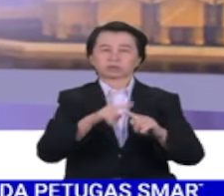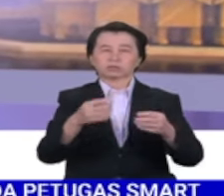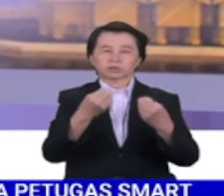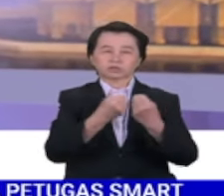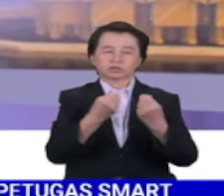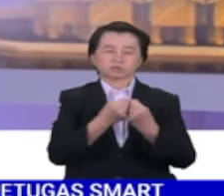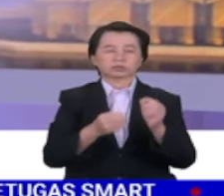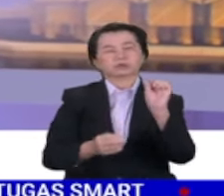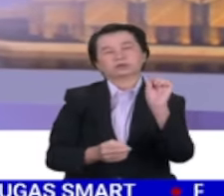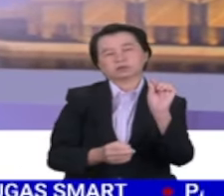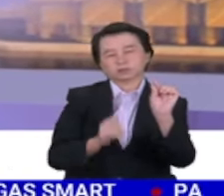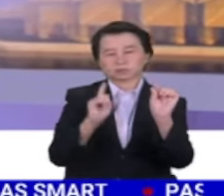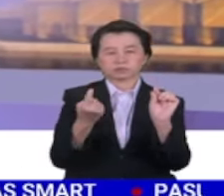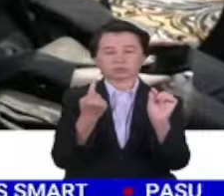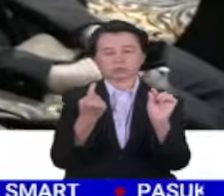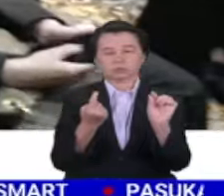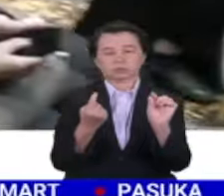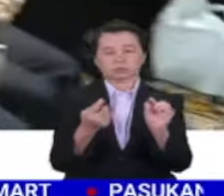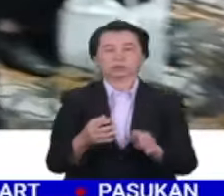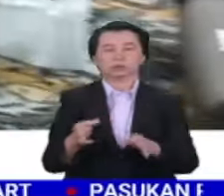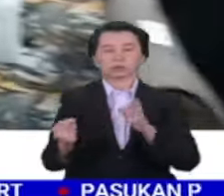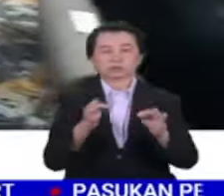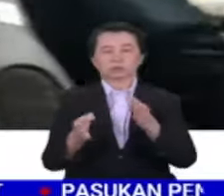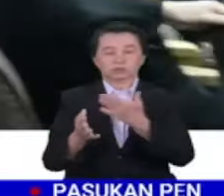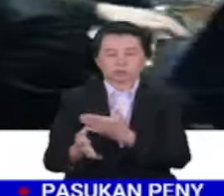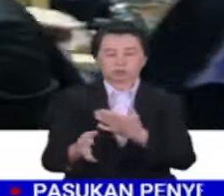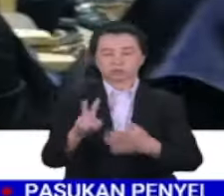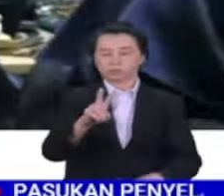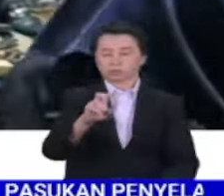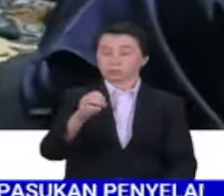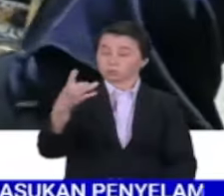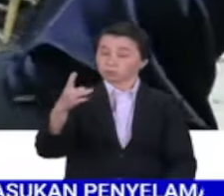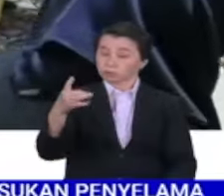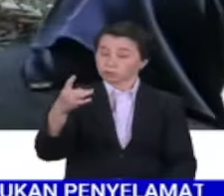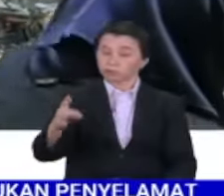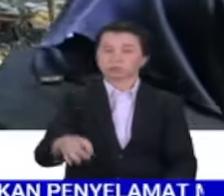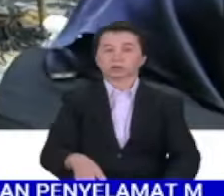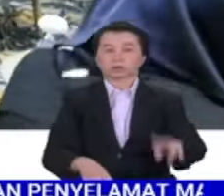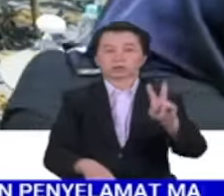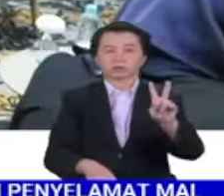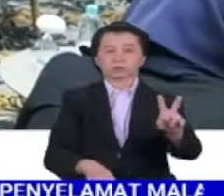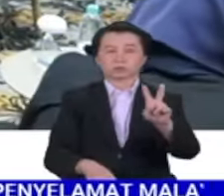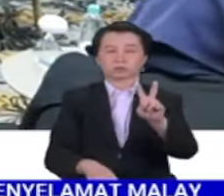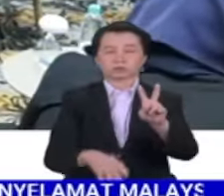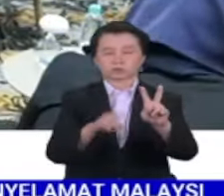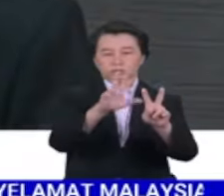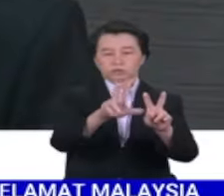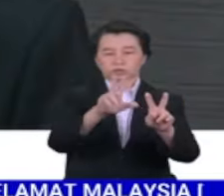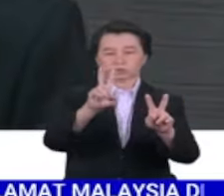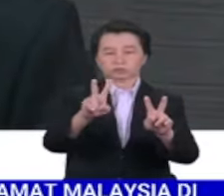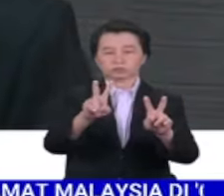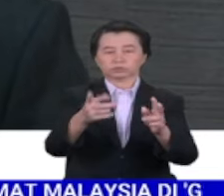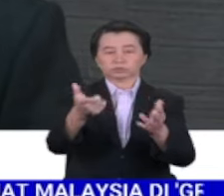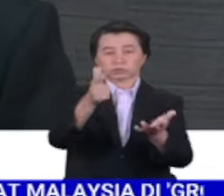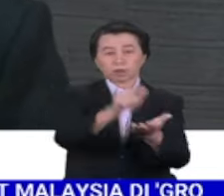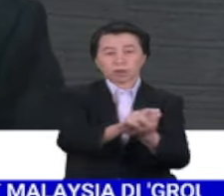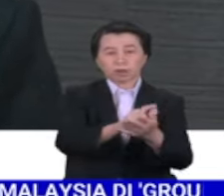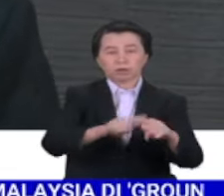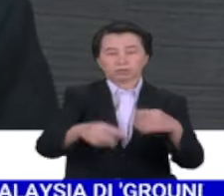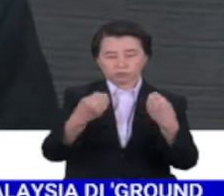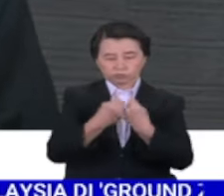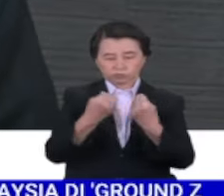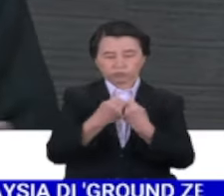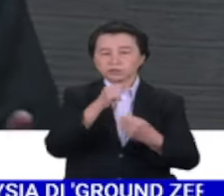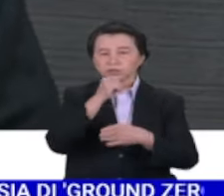hanya sedikit jelas beliau Pada 2018 sebanyak 232 kiss dilaporkan tetapi jumlahnya